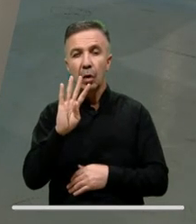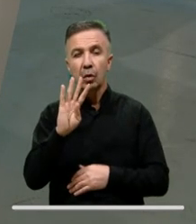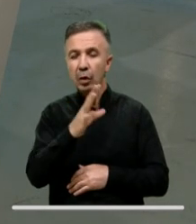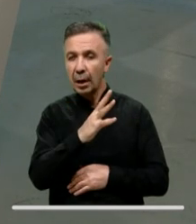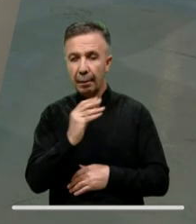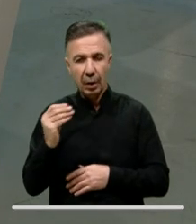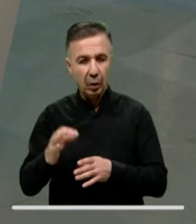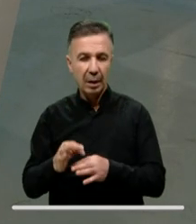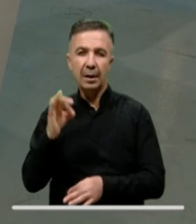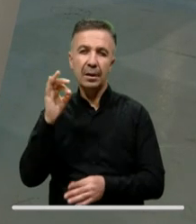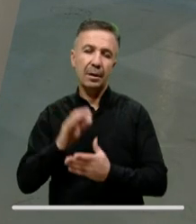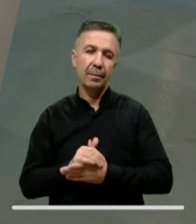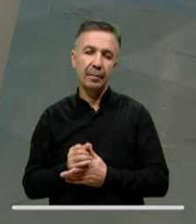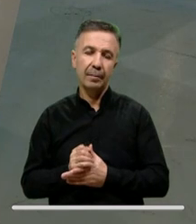insan